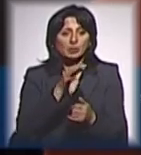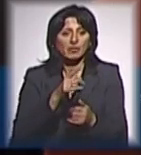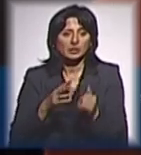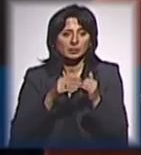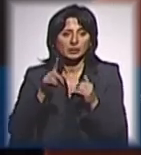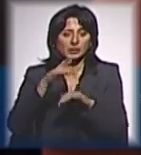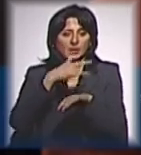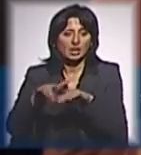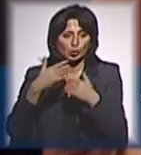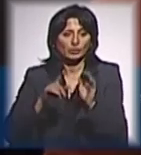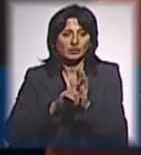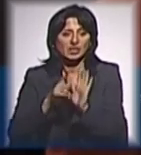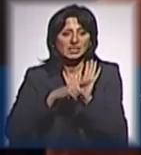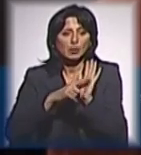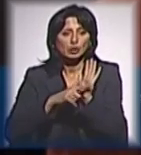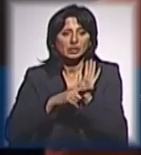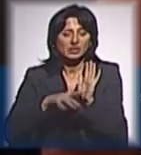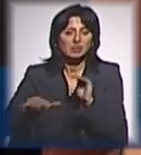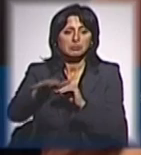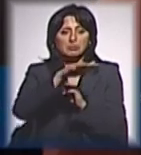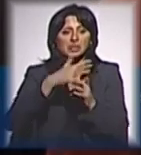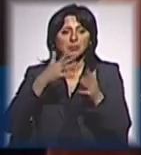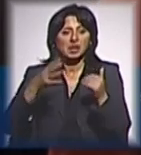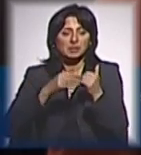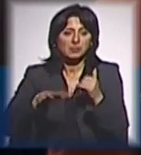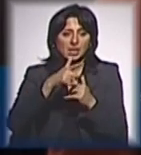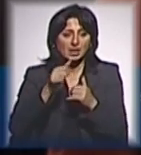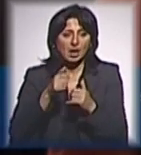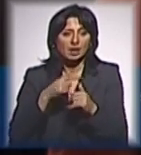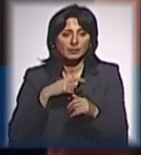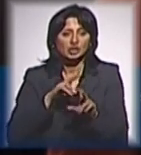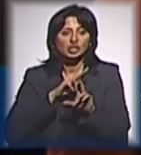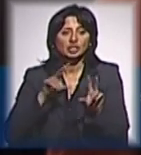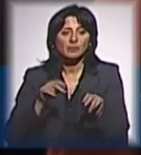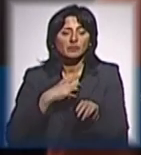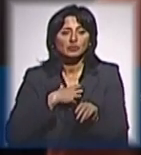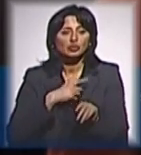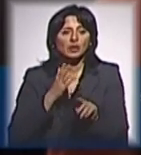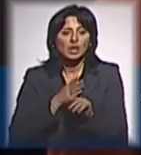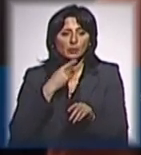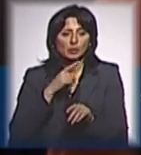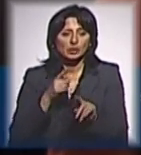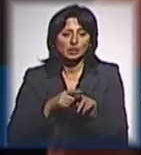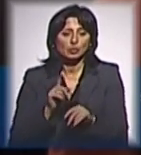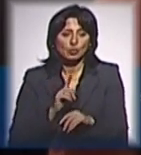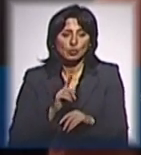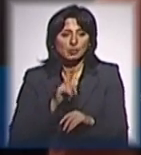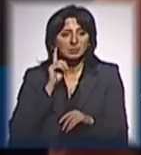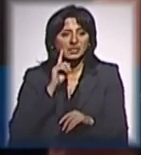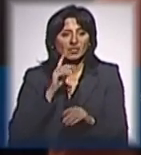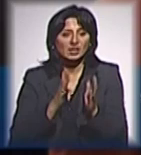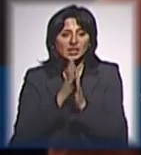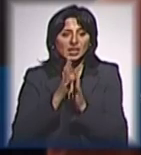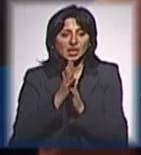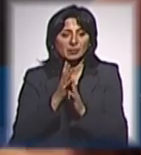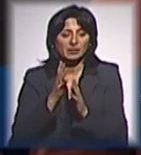ერთი ტერიტორიის განადგურება, 70 არის ესეთ ტერიტორია და უფრო მეტიც არის ალბათ. ჩვენ დაპირებებიდან ძალიან მნიშვნელოვანია, რა თქმა უნდა, ის რომ წვაი ნარგავის